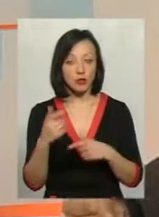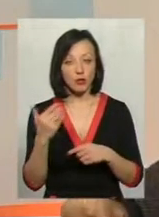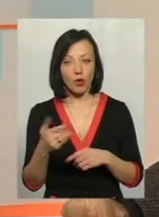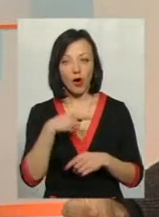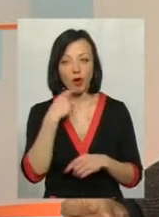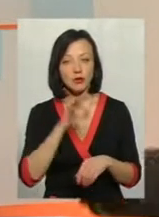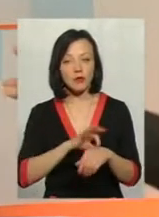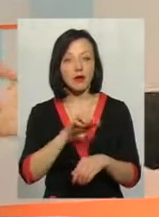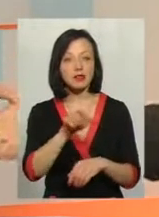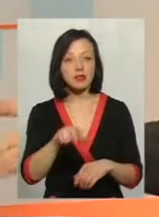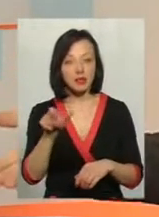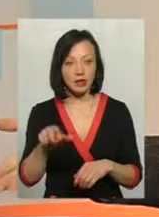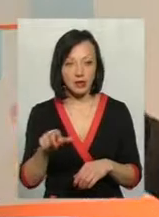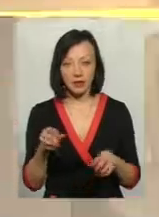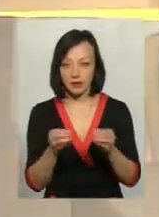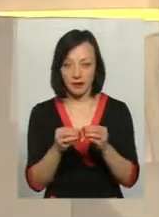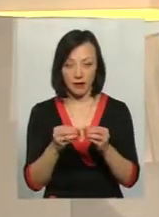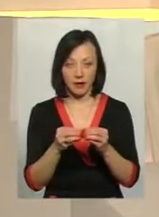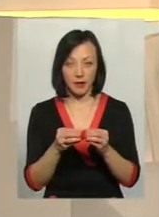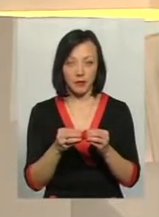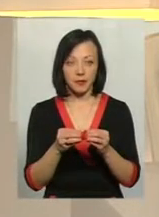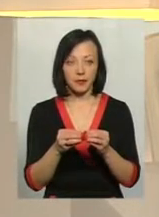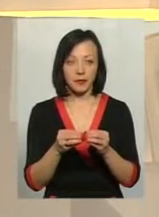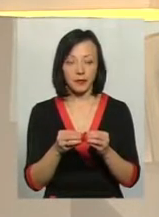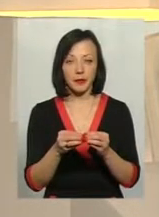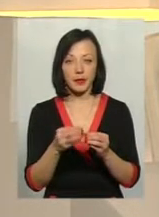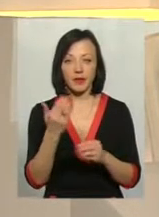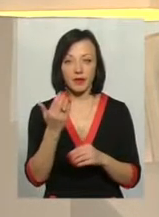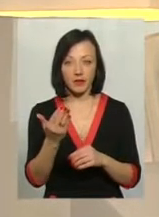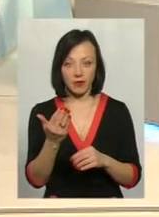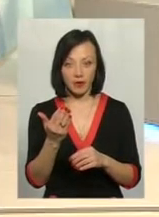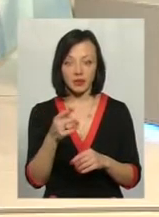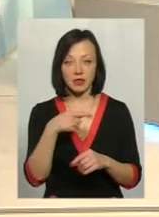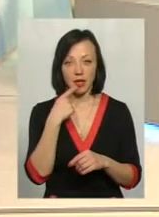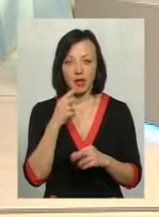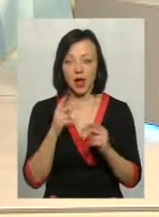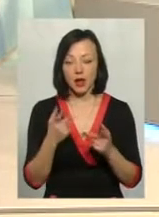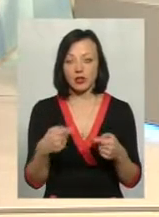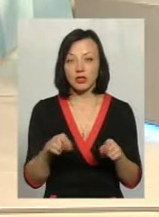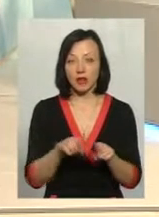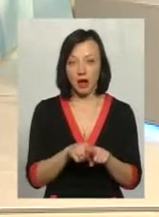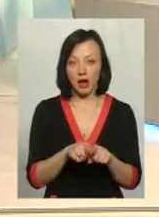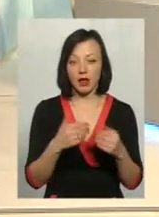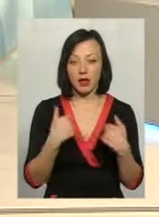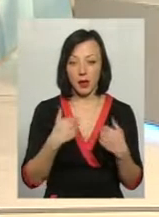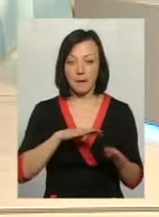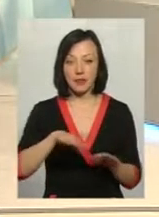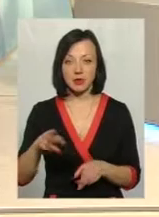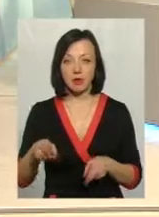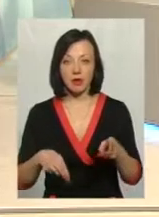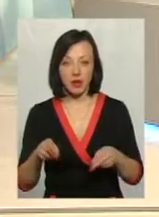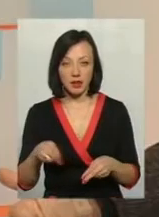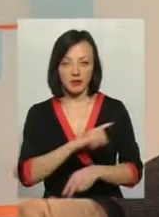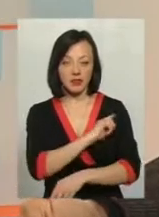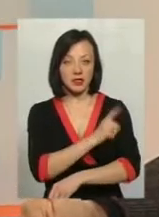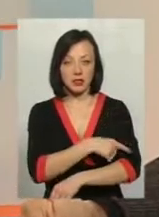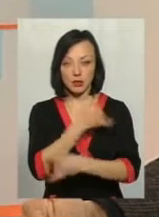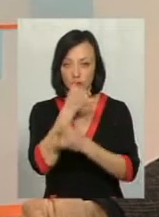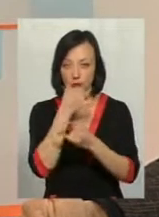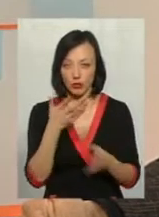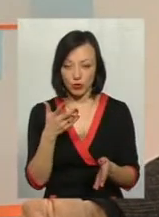кажуть пацієнти, ті ж самі пацієнти, якого ви описали, що як же ж так, я там після операції і так далі фізично не